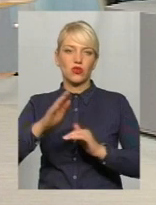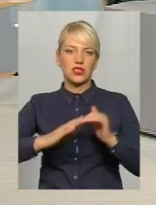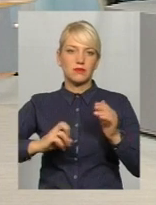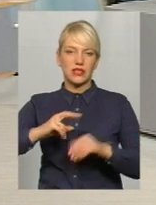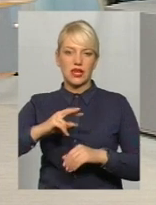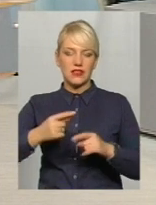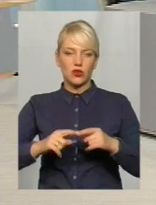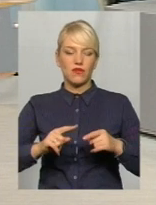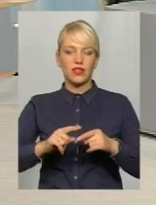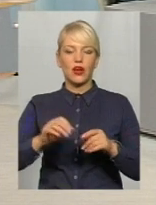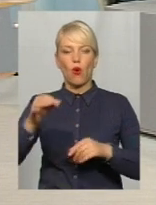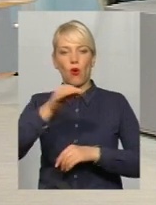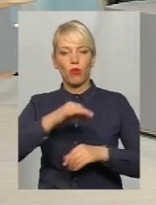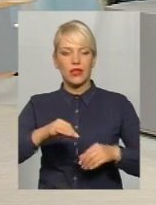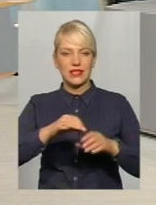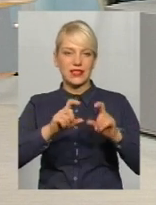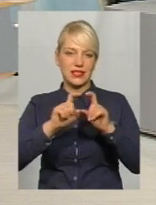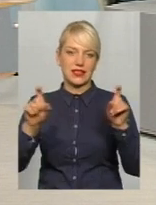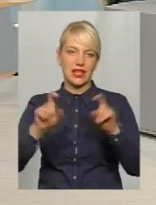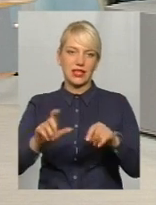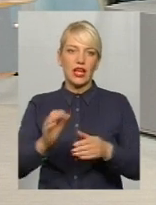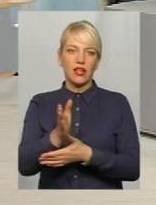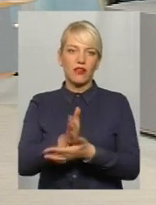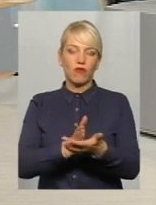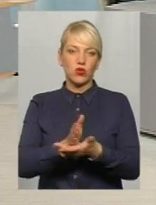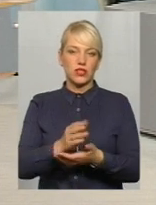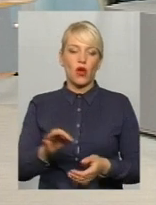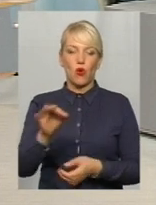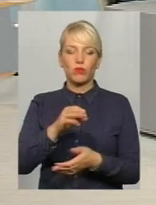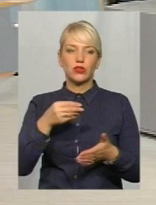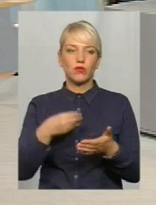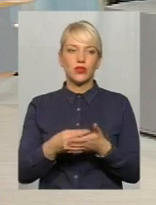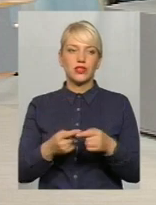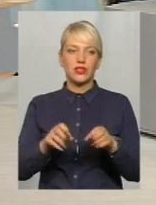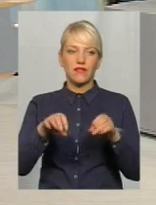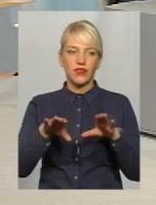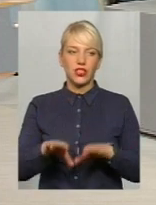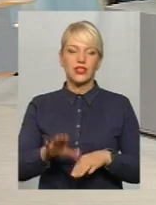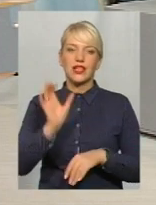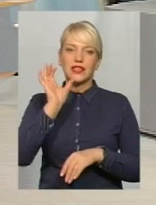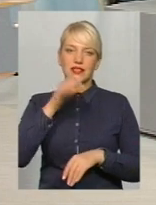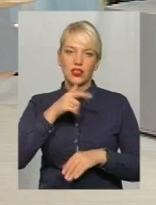обласних закладів. І саме функція обласного бюджету – це вирішення серйозних питань, які